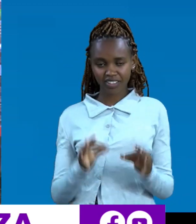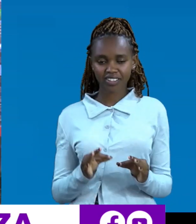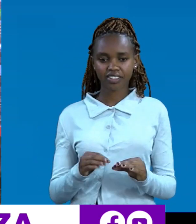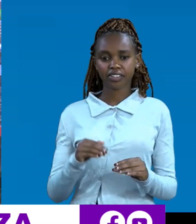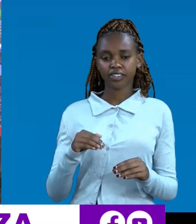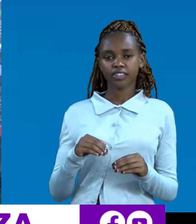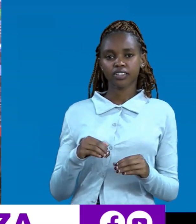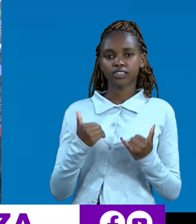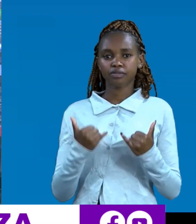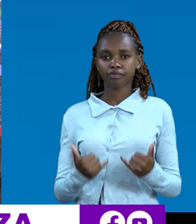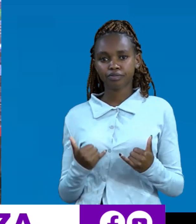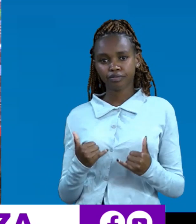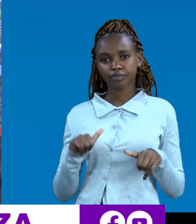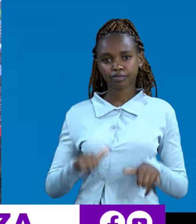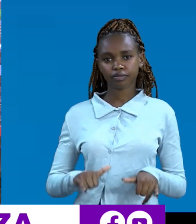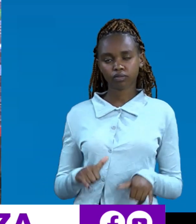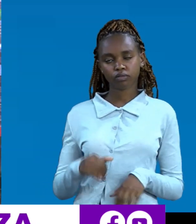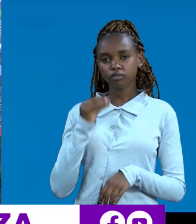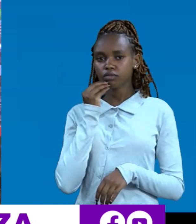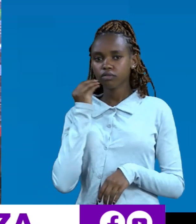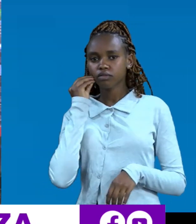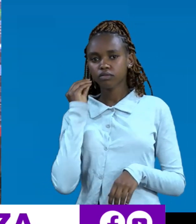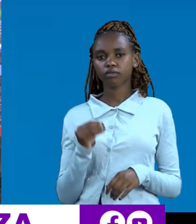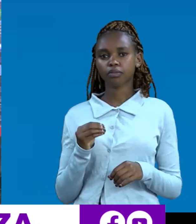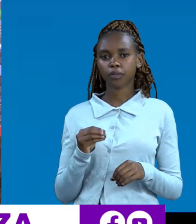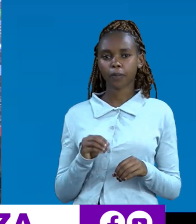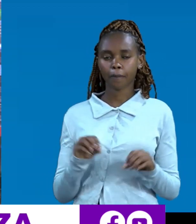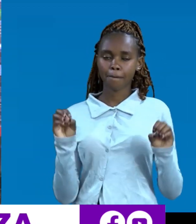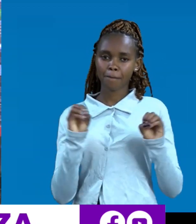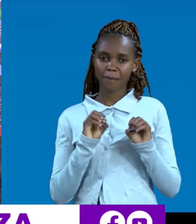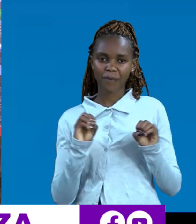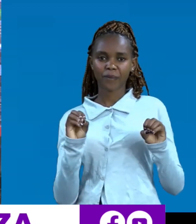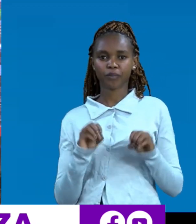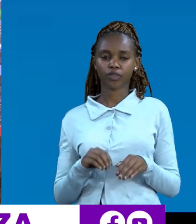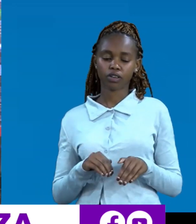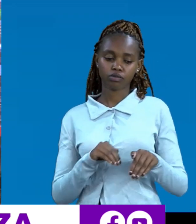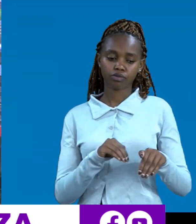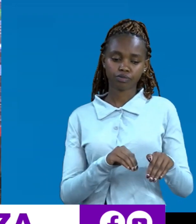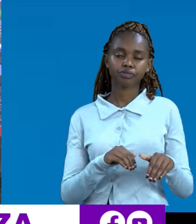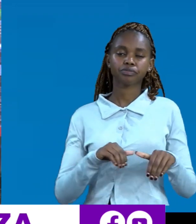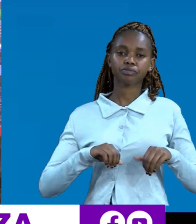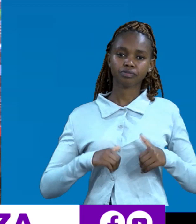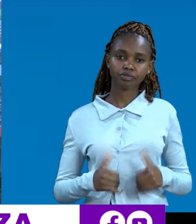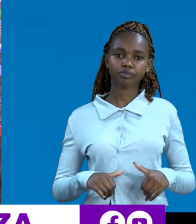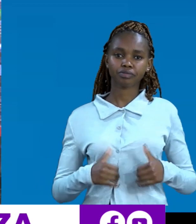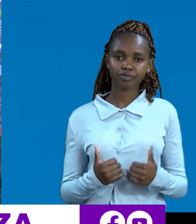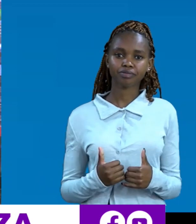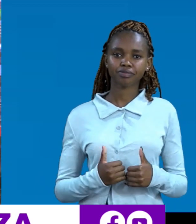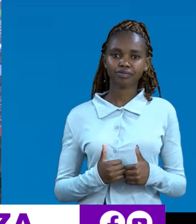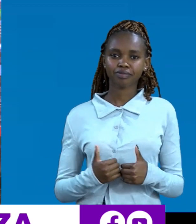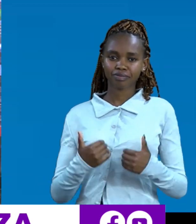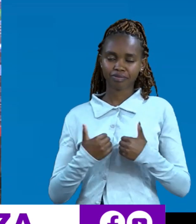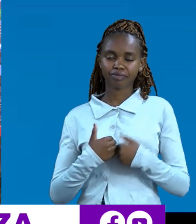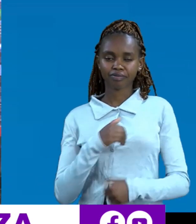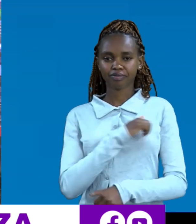yake. Ndio, so mtazamaji usikue indo. Wewe tukikupeleka tu na mtaratara tukutolee form.